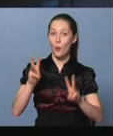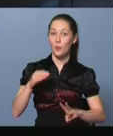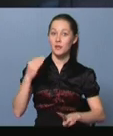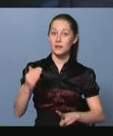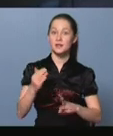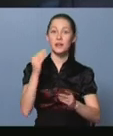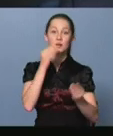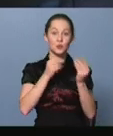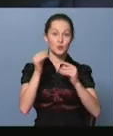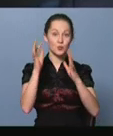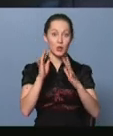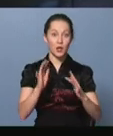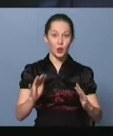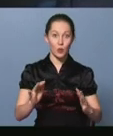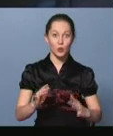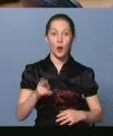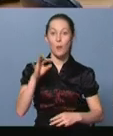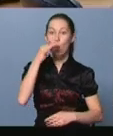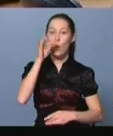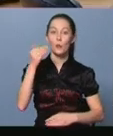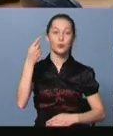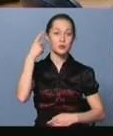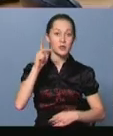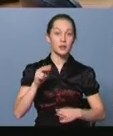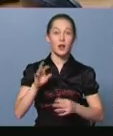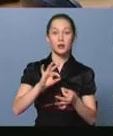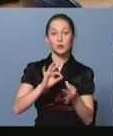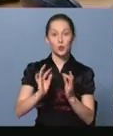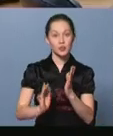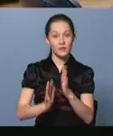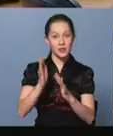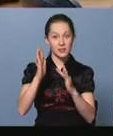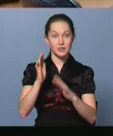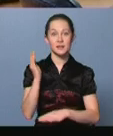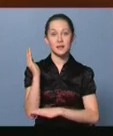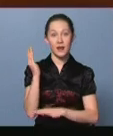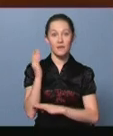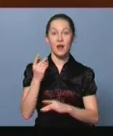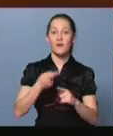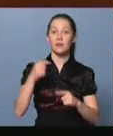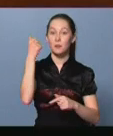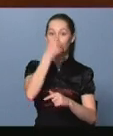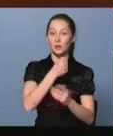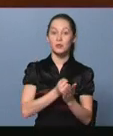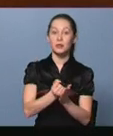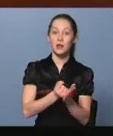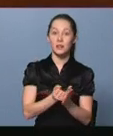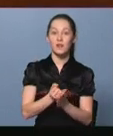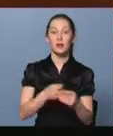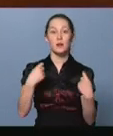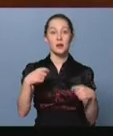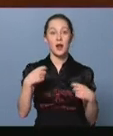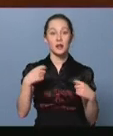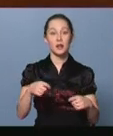исключительно искусственную елочку. По опыту знает, как сложно вырастить дерево. Меньше новогодних елок в Удмуртии стали заготавливать и на продажу,